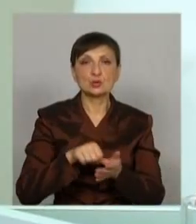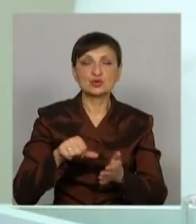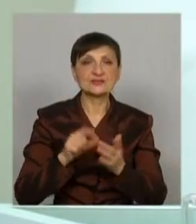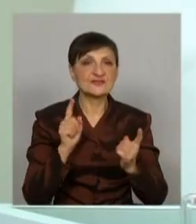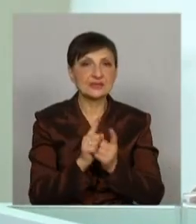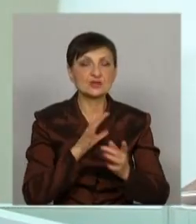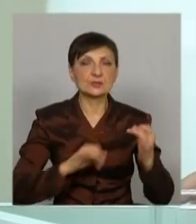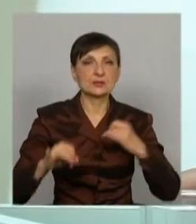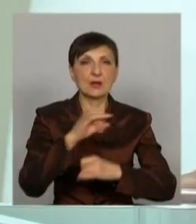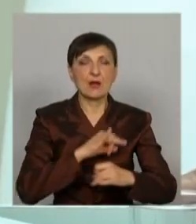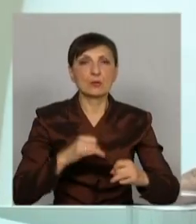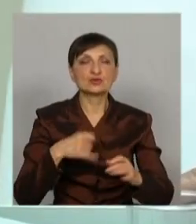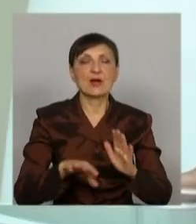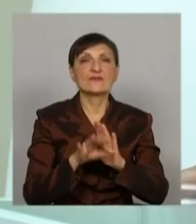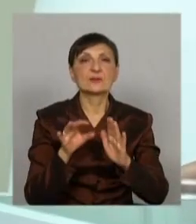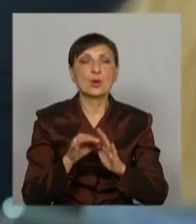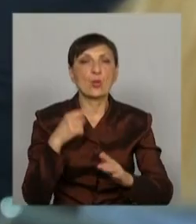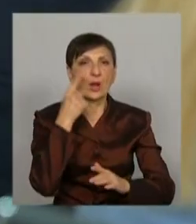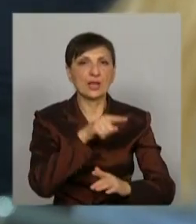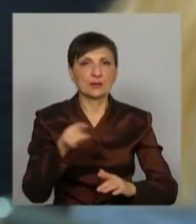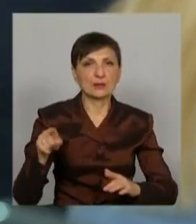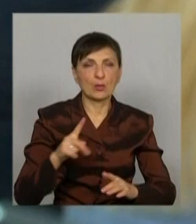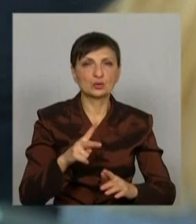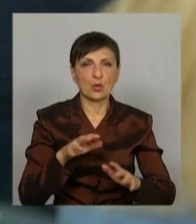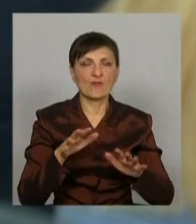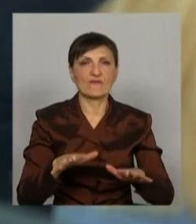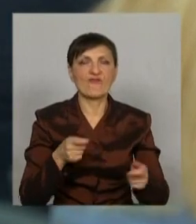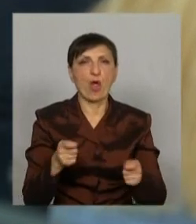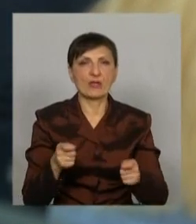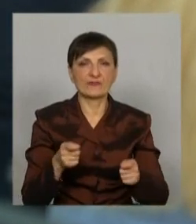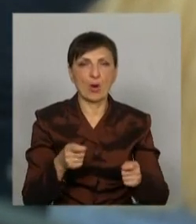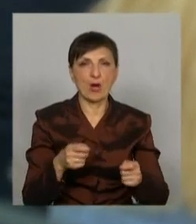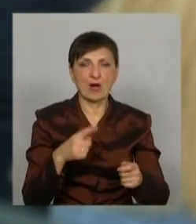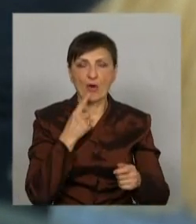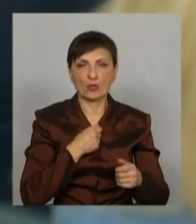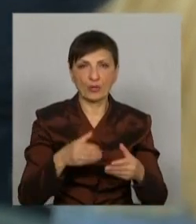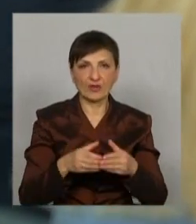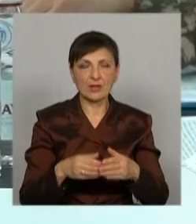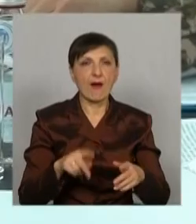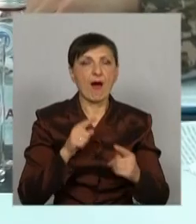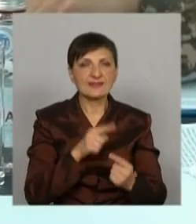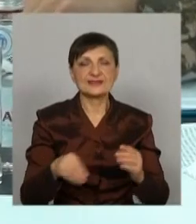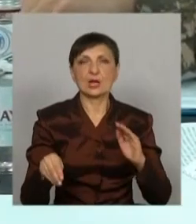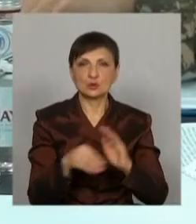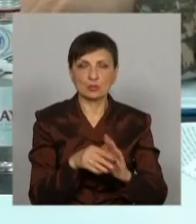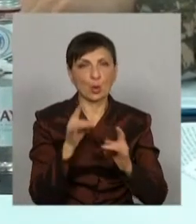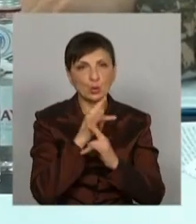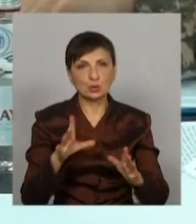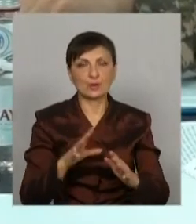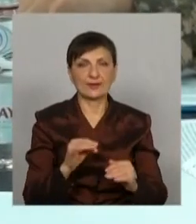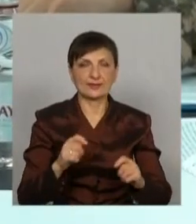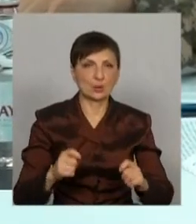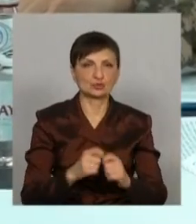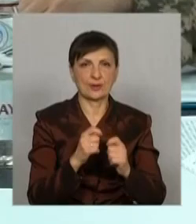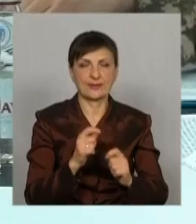рассмотрели вопросы формирования у личного состава местных органов военного управления антикоррупционной культуры и последствий правонарушения